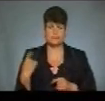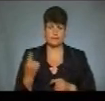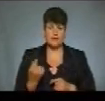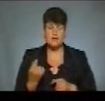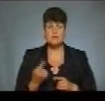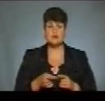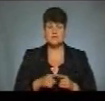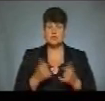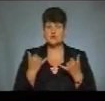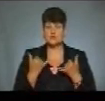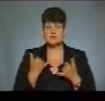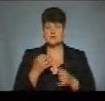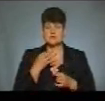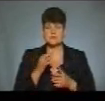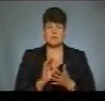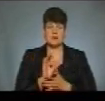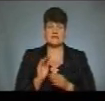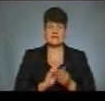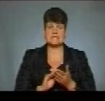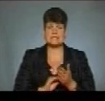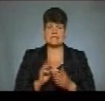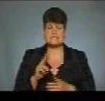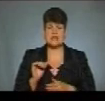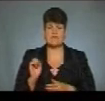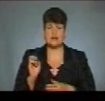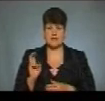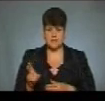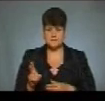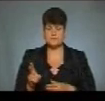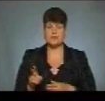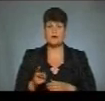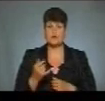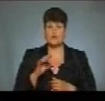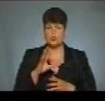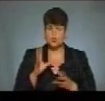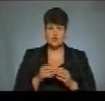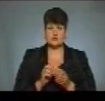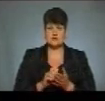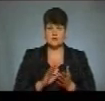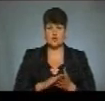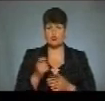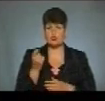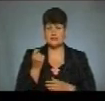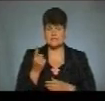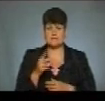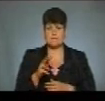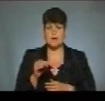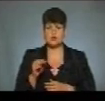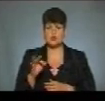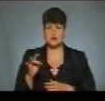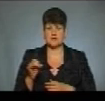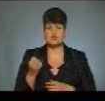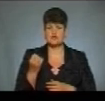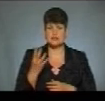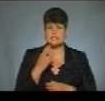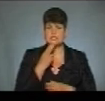Про це сьогодні повідомив прес-секретар ЦВК Костянтин Хівренко. Усього зареєструвалися 11 мажоритарників –